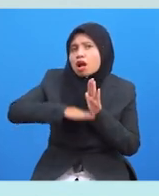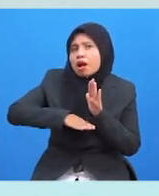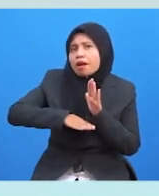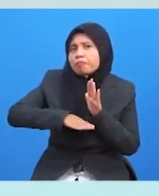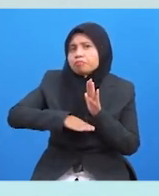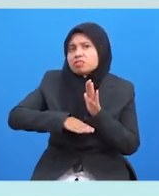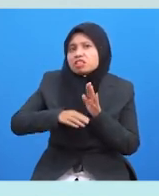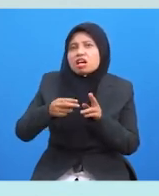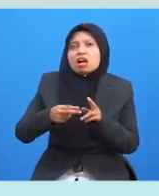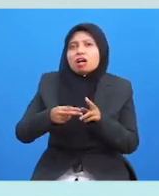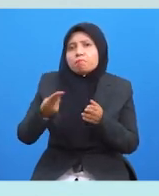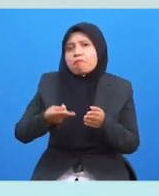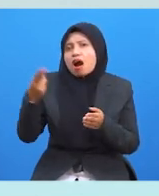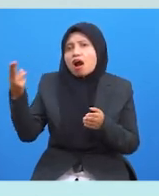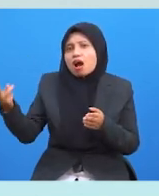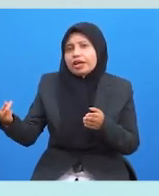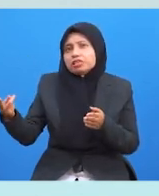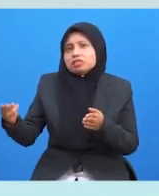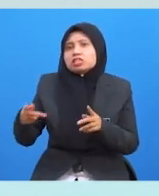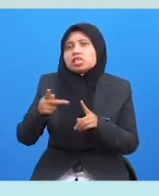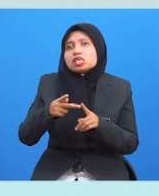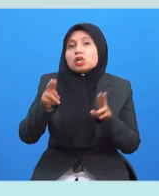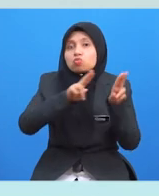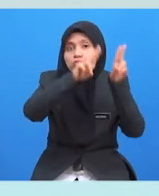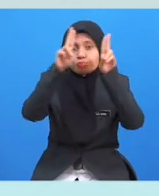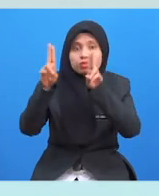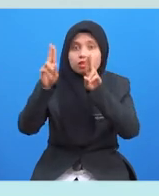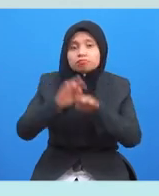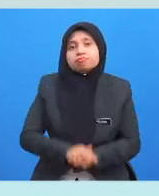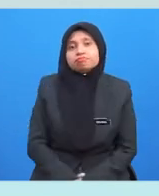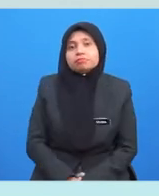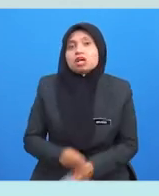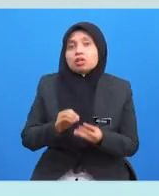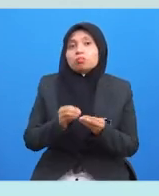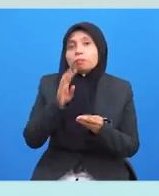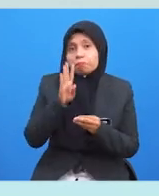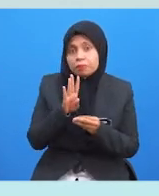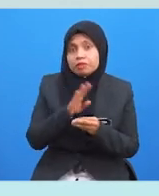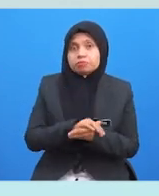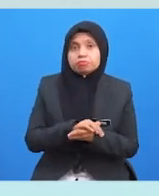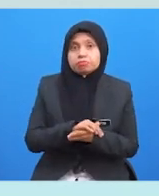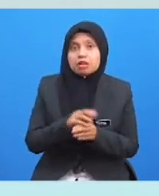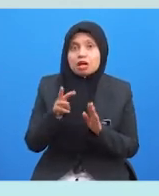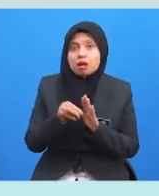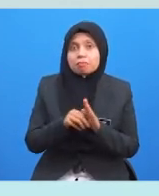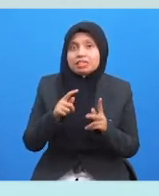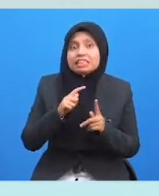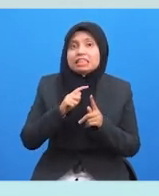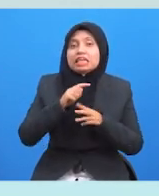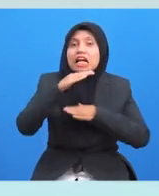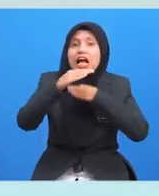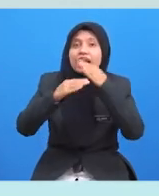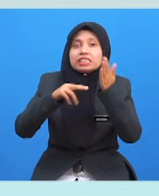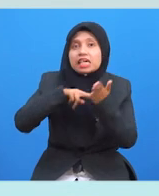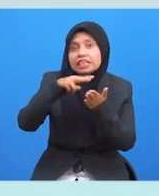mengurangkan pelepasan bahan pencemar ke udara. Yang keempat,